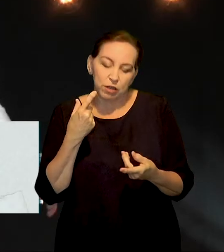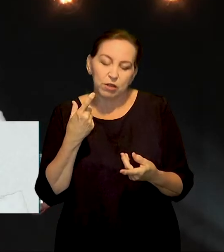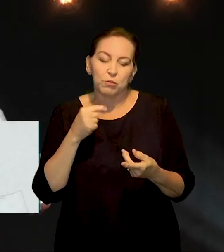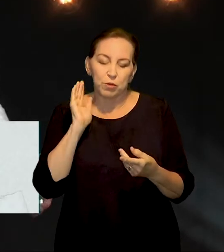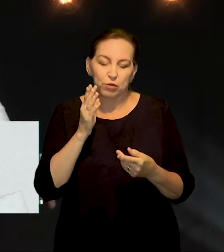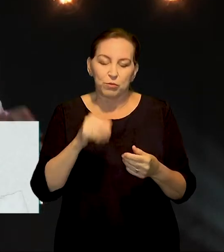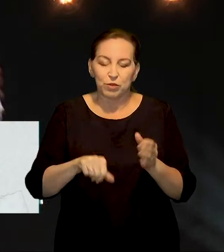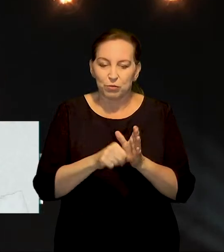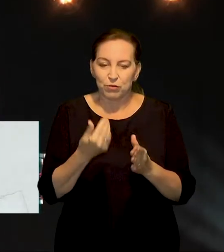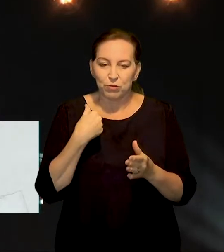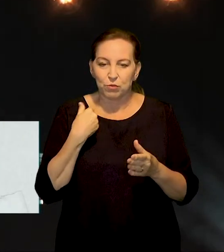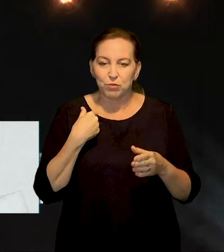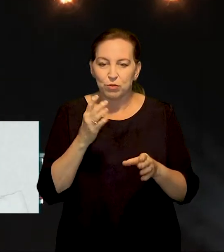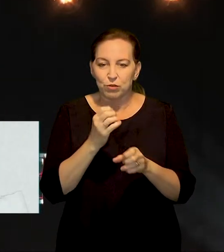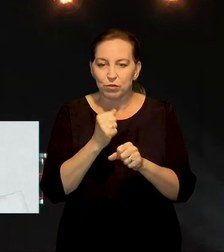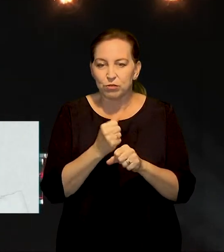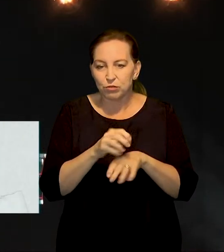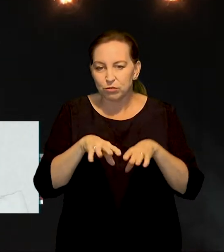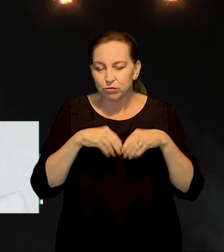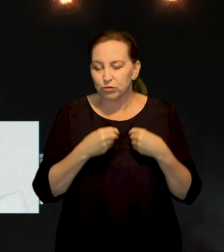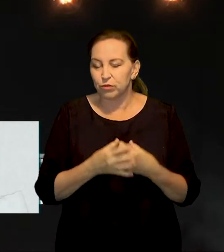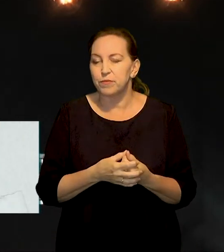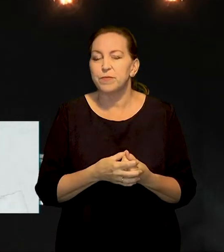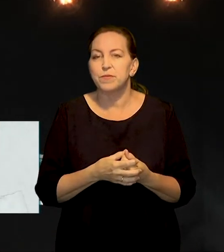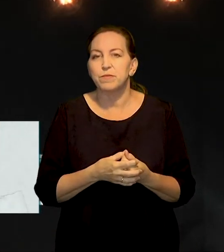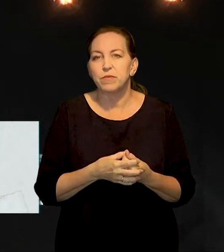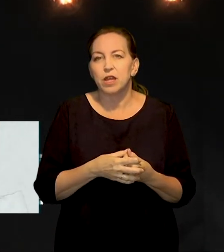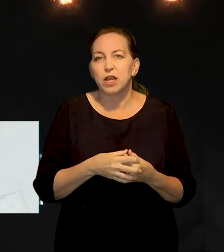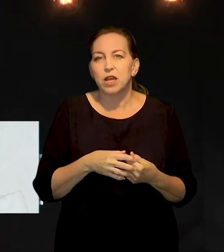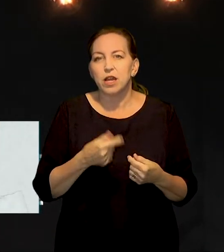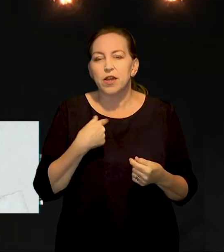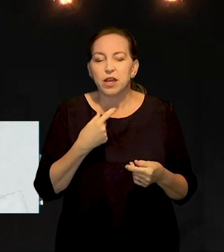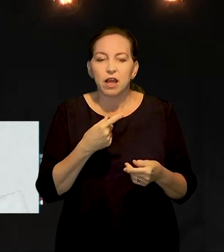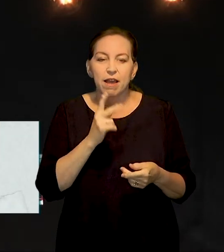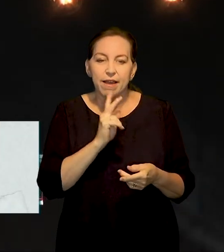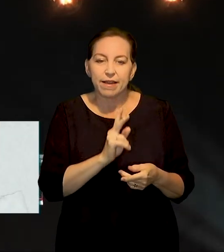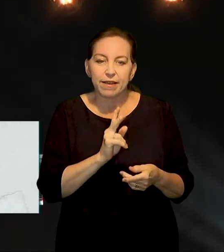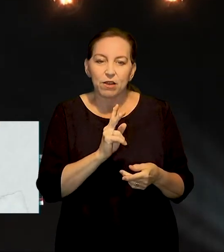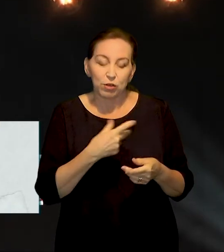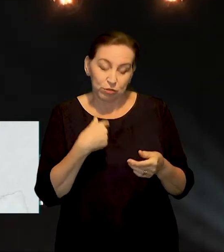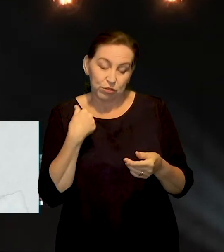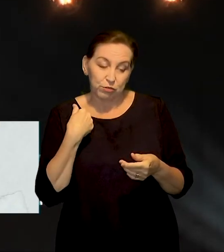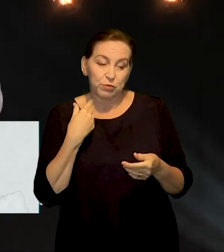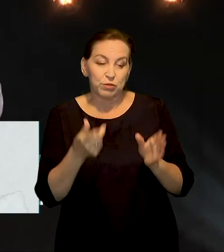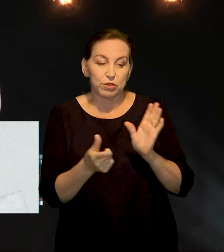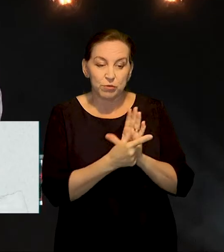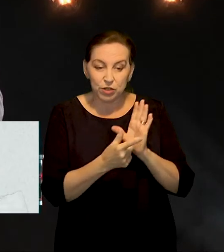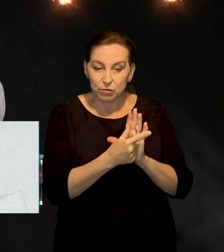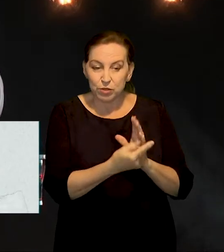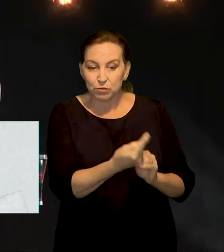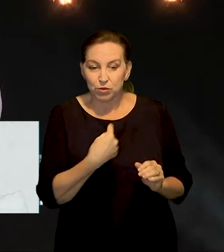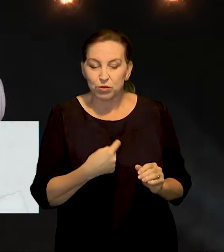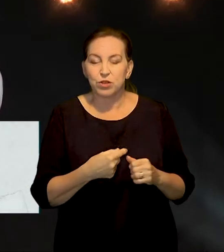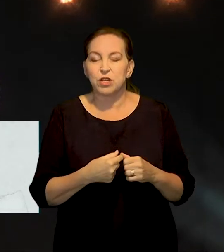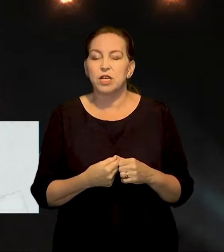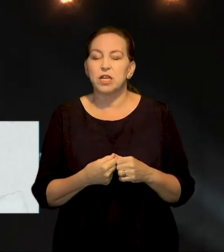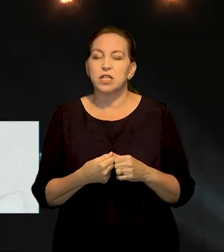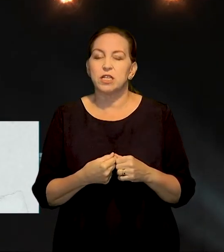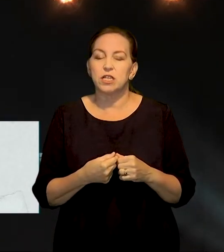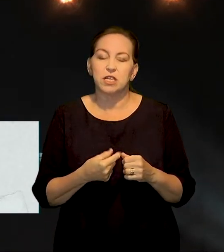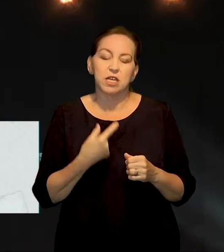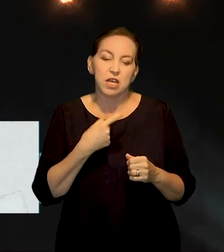Podeszli zatem zatrudnieni o 17:00 i otrzymali po denarze. Gdy podeszli pierwsi, sądzili, że